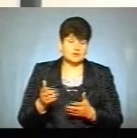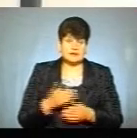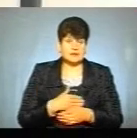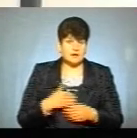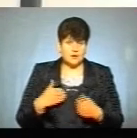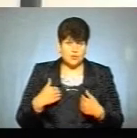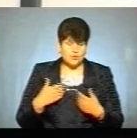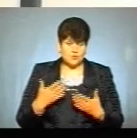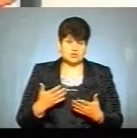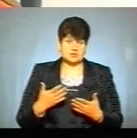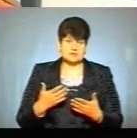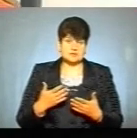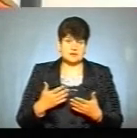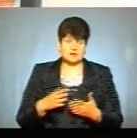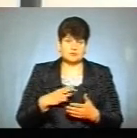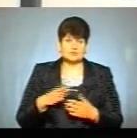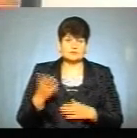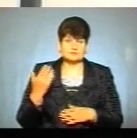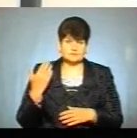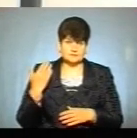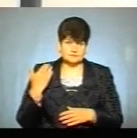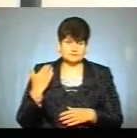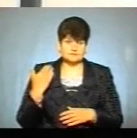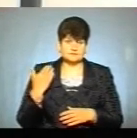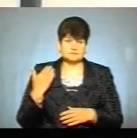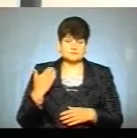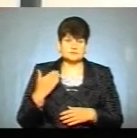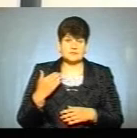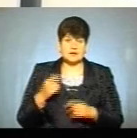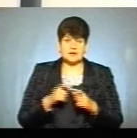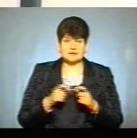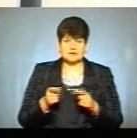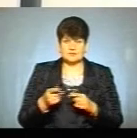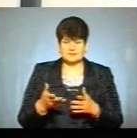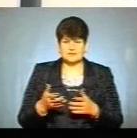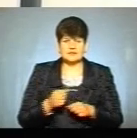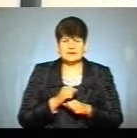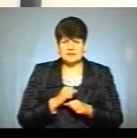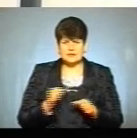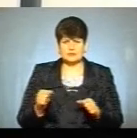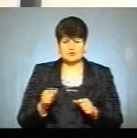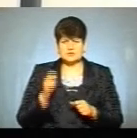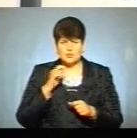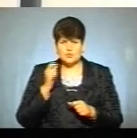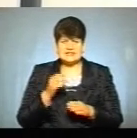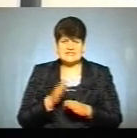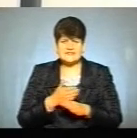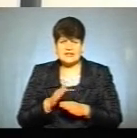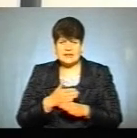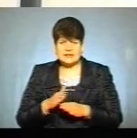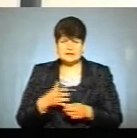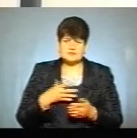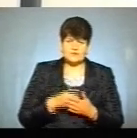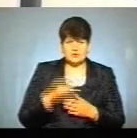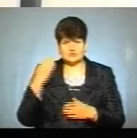хочеться, от знову ж таки, те, як було свого часу про карту тернополяна на проїзді та далі. Ну, не можна українці ділити на свої,